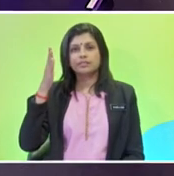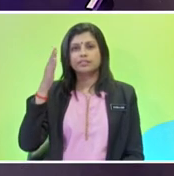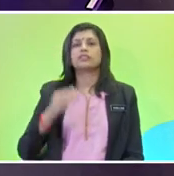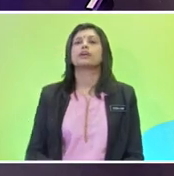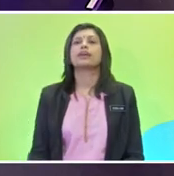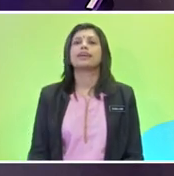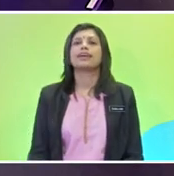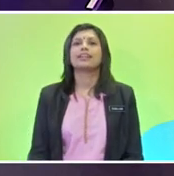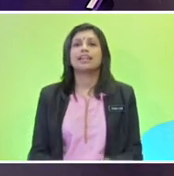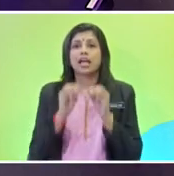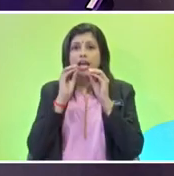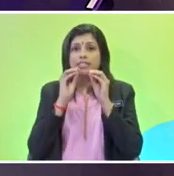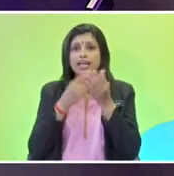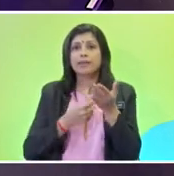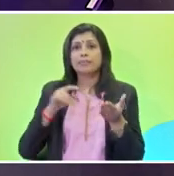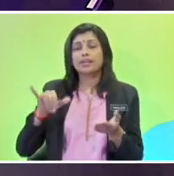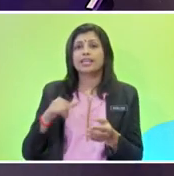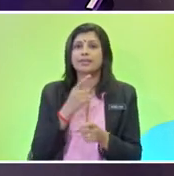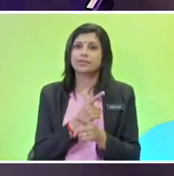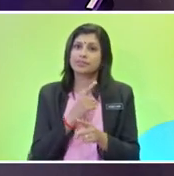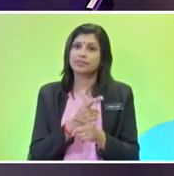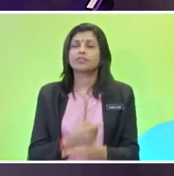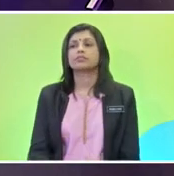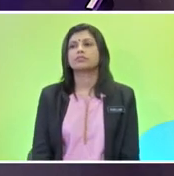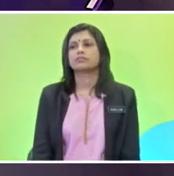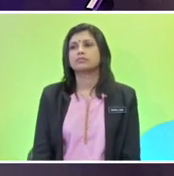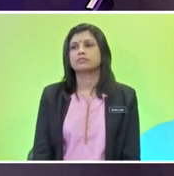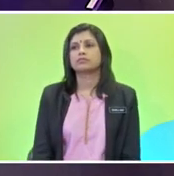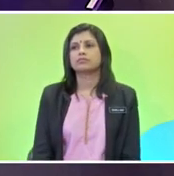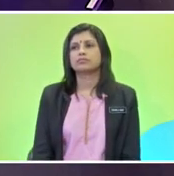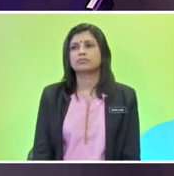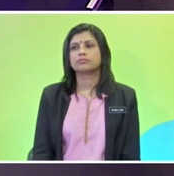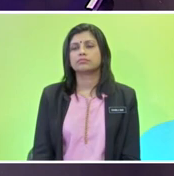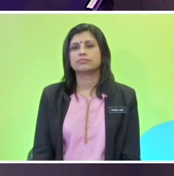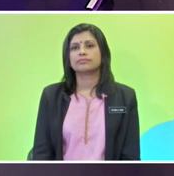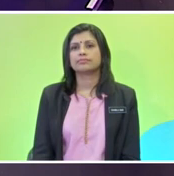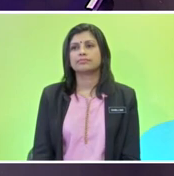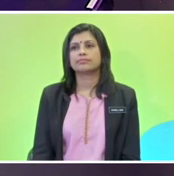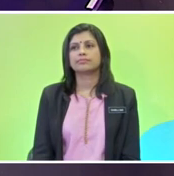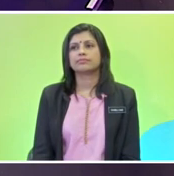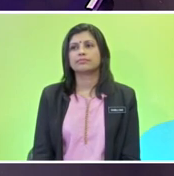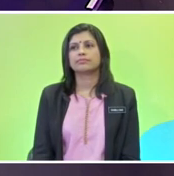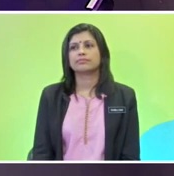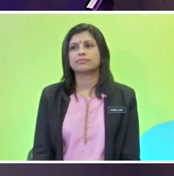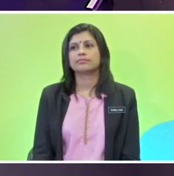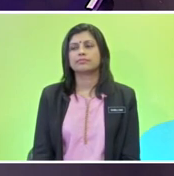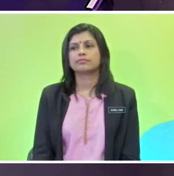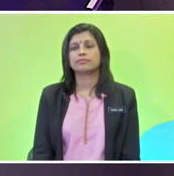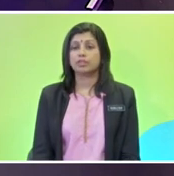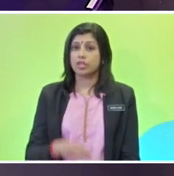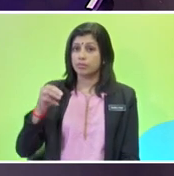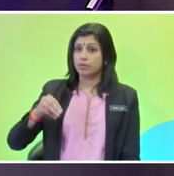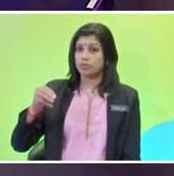yang betul. Betul. Cikgu, baiklah. Memandangkan murid-murid kita telah membuat perkiraan